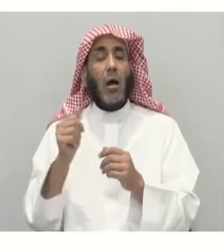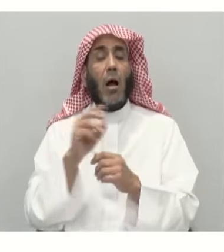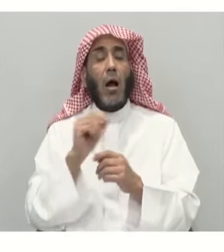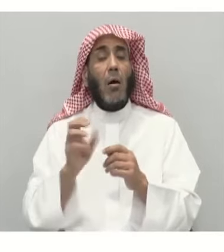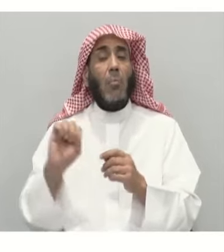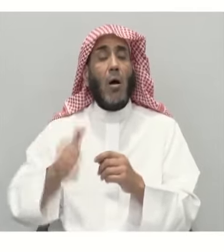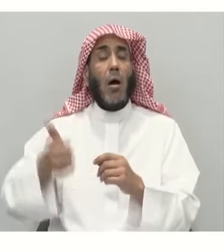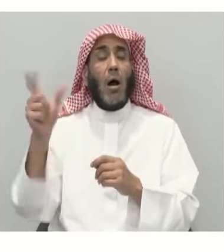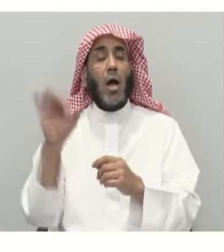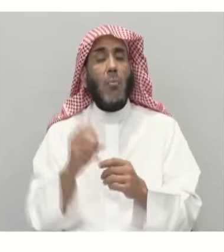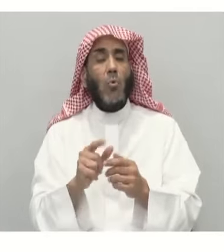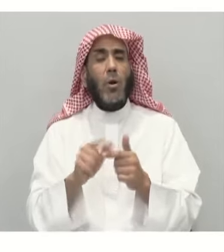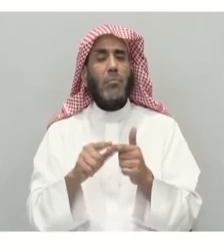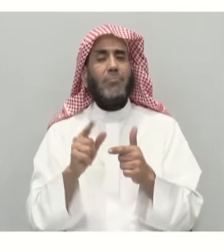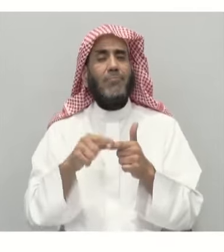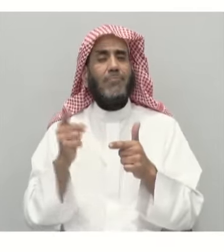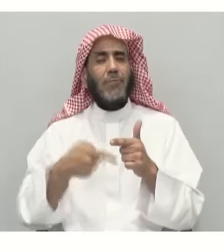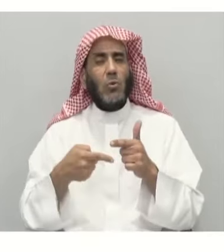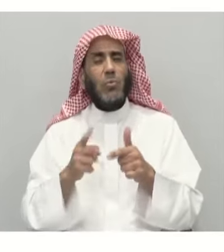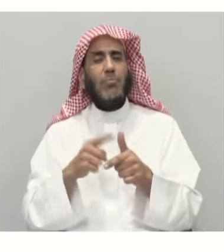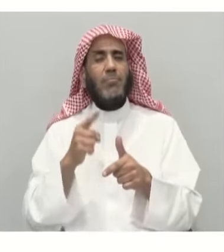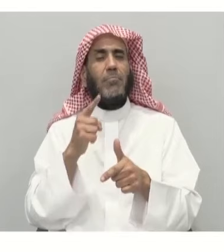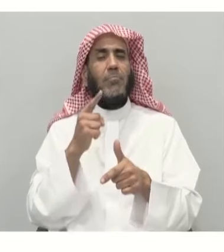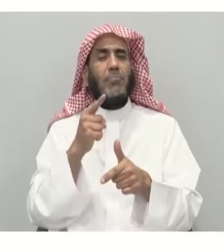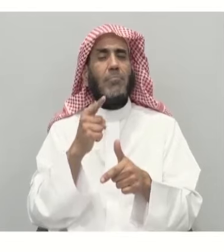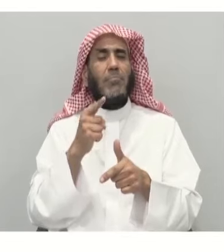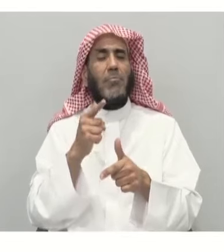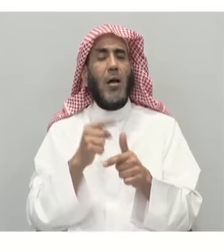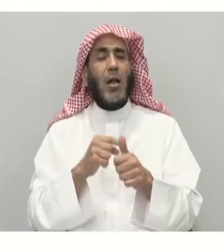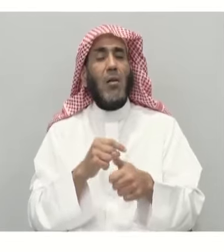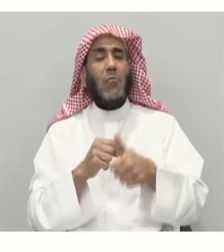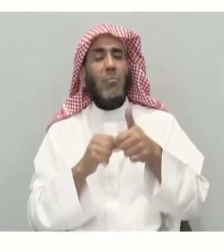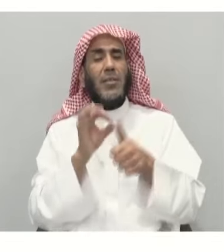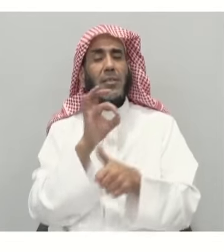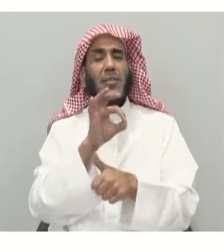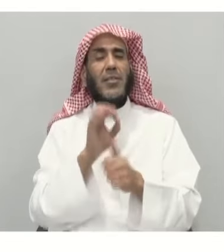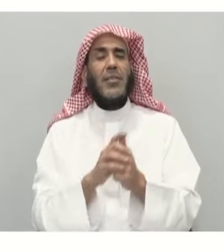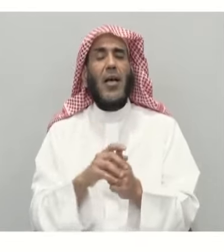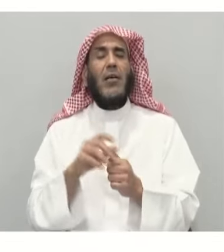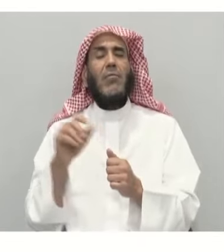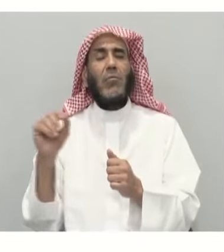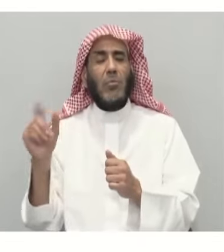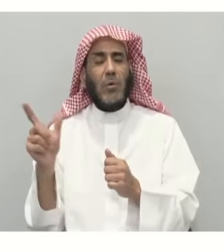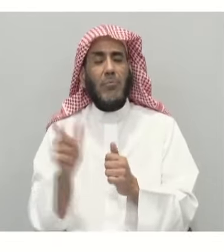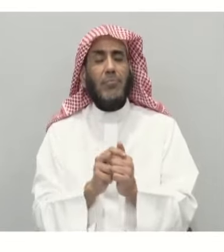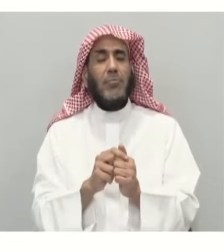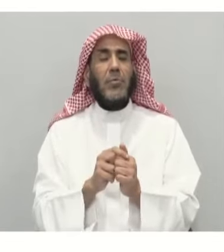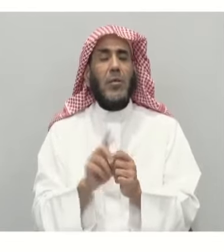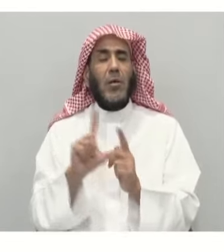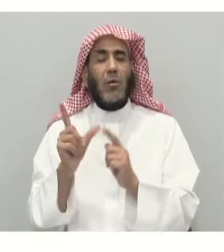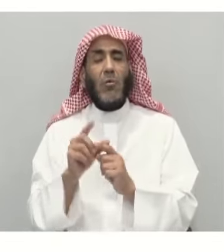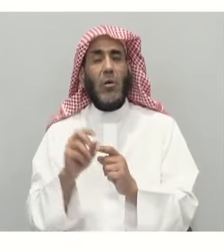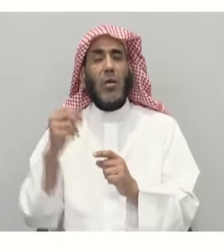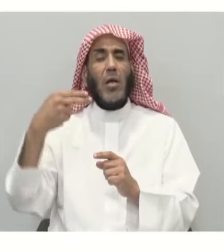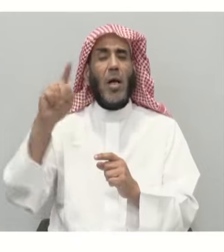هنا لانها مكسوره وما قبلها الف مد ساكن الف مد ساكن في قوله